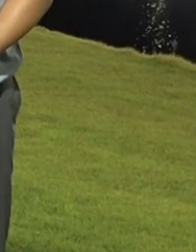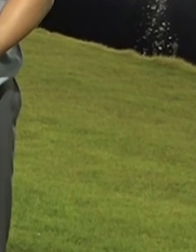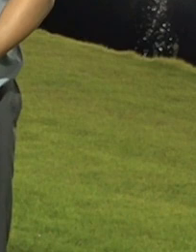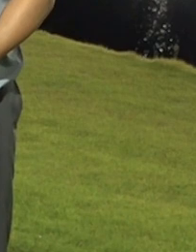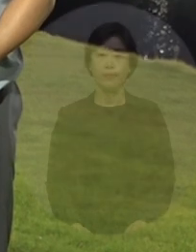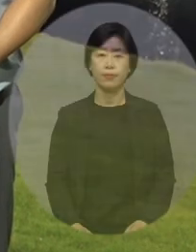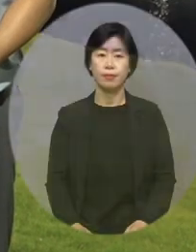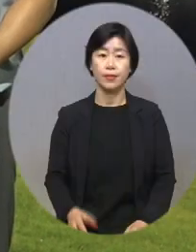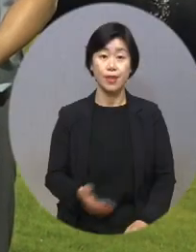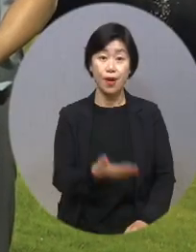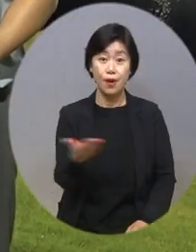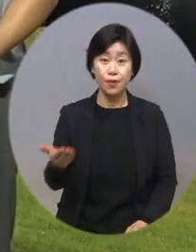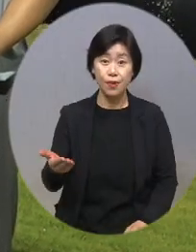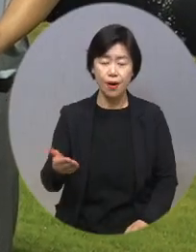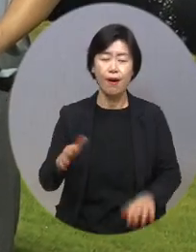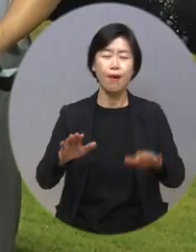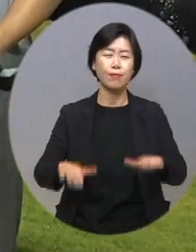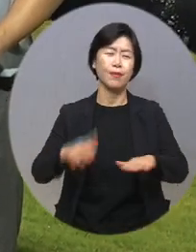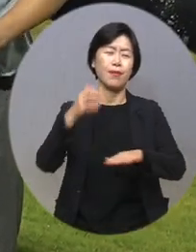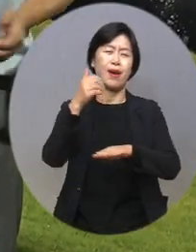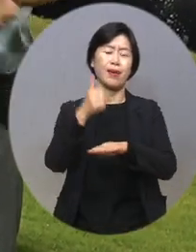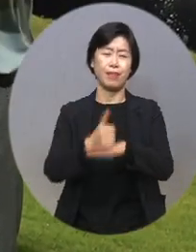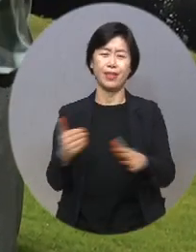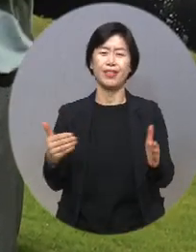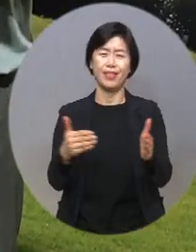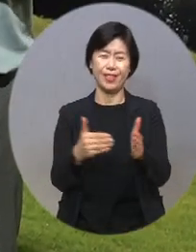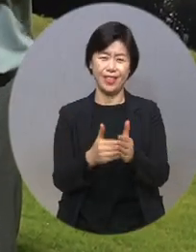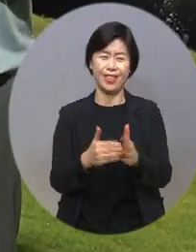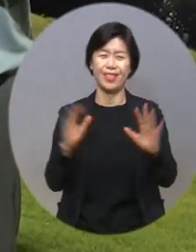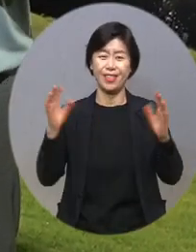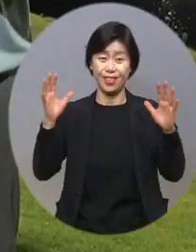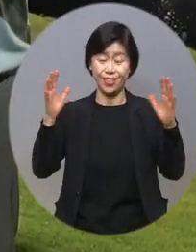자, 여러분 드디어 18홀 플레이가 끝났습니다. 오! 예.